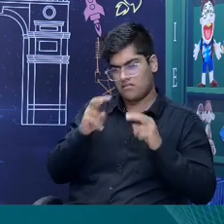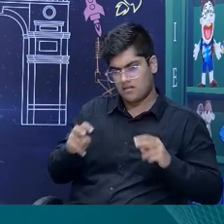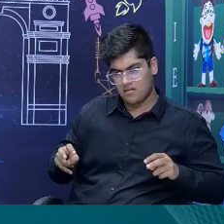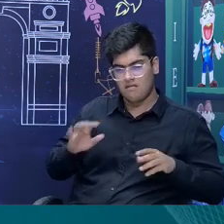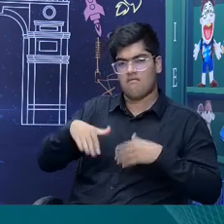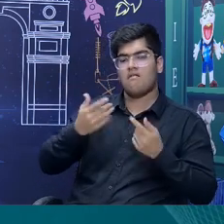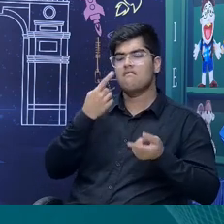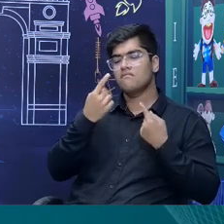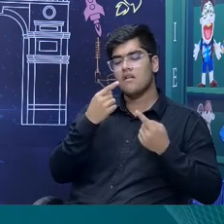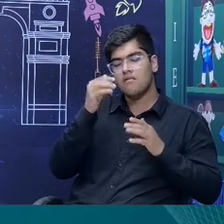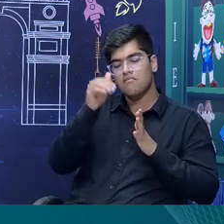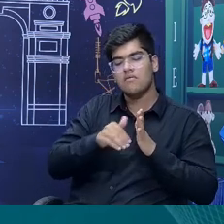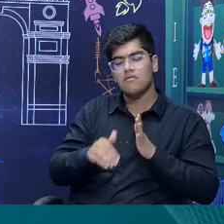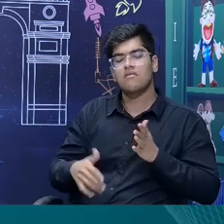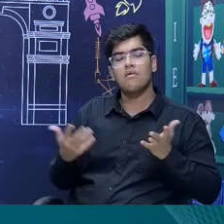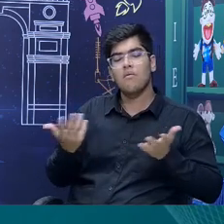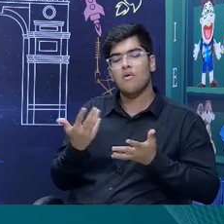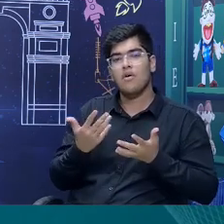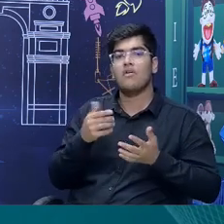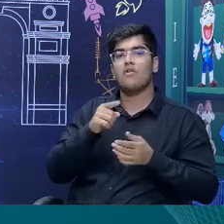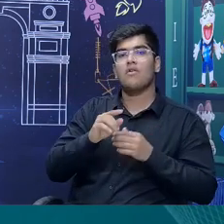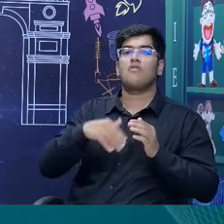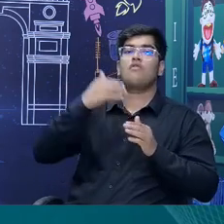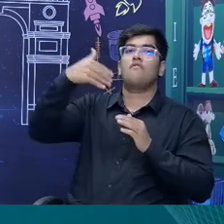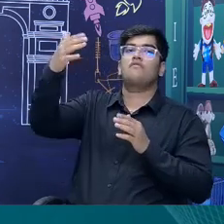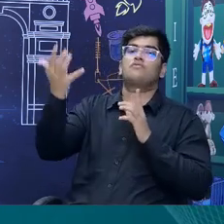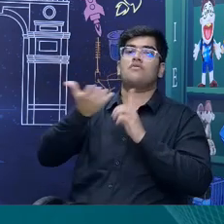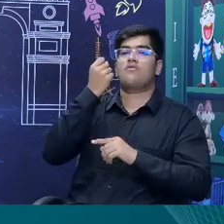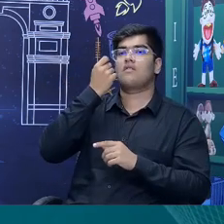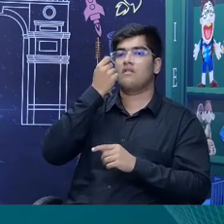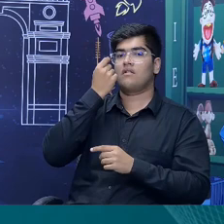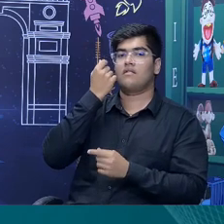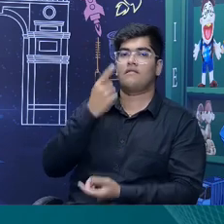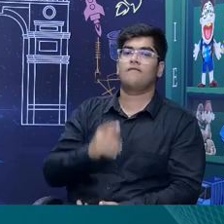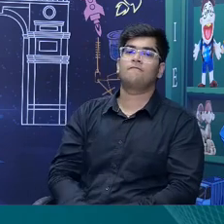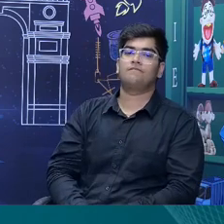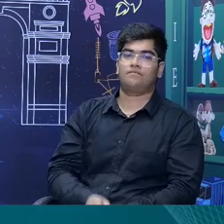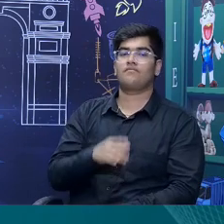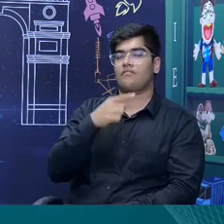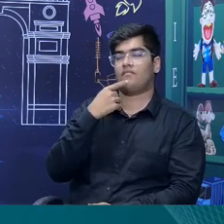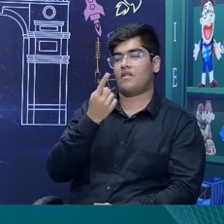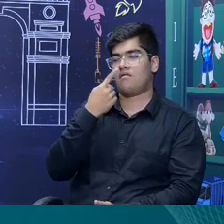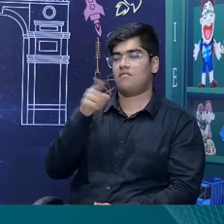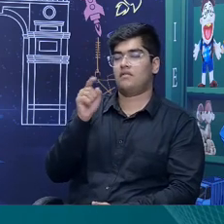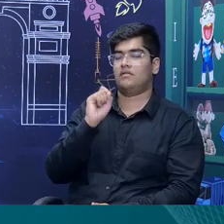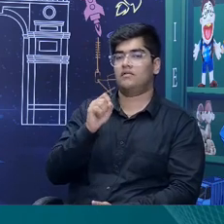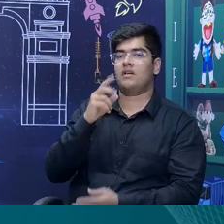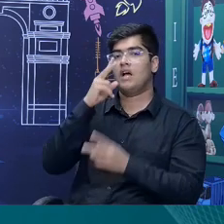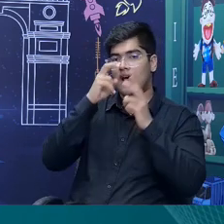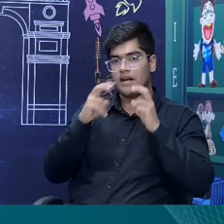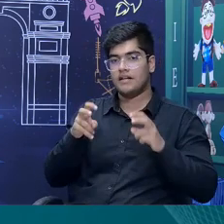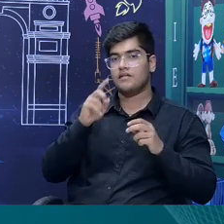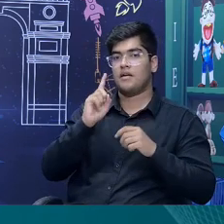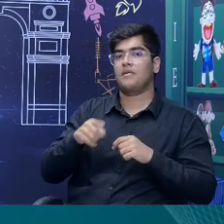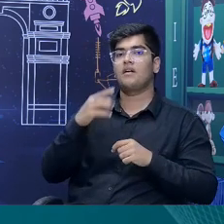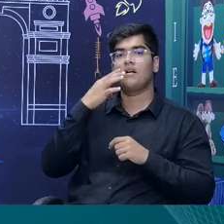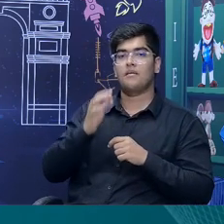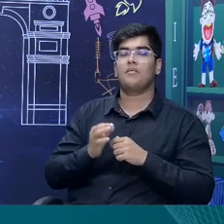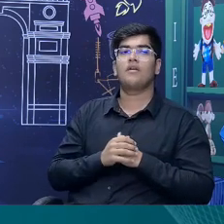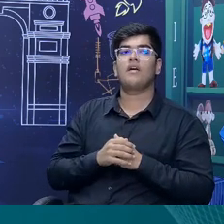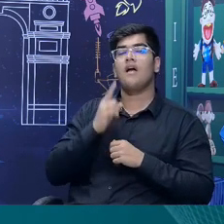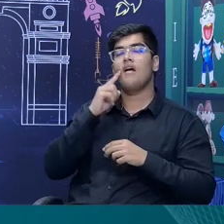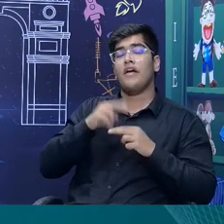इस डी की तू क्रिएटिव सिटीजंस ऑफ डी फ्यूचर आपने कहा की रिसर्च करना है अगर हम